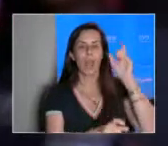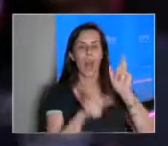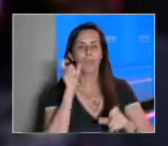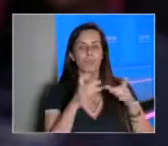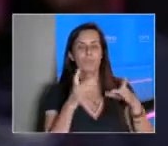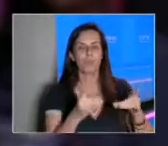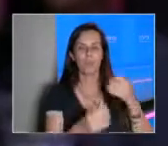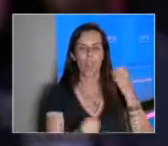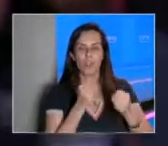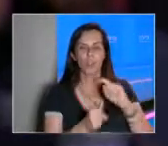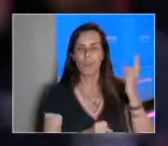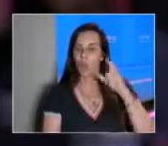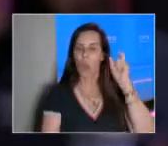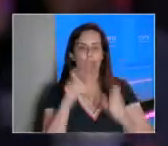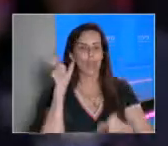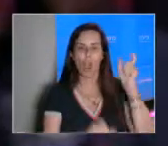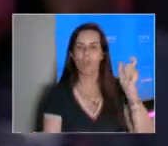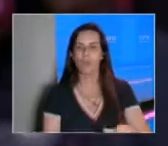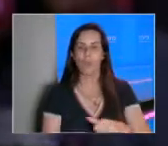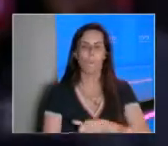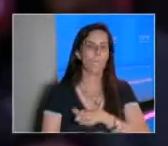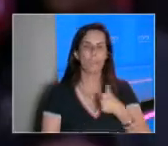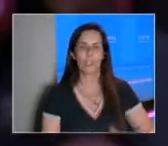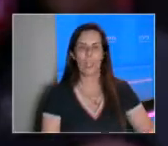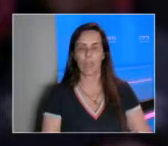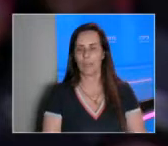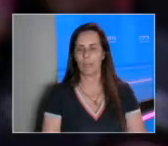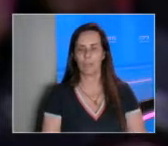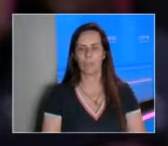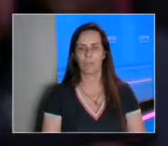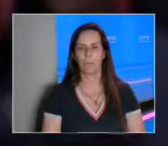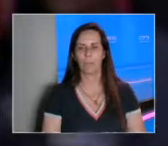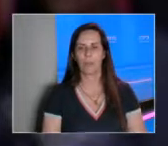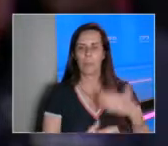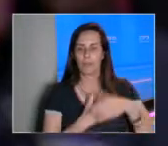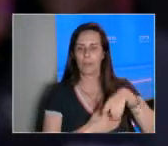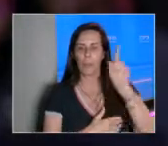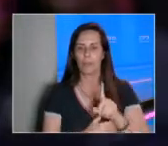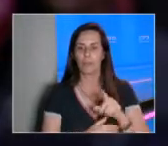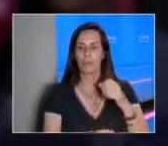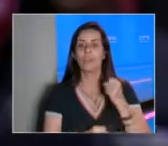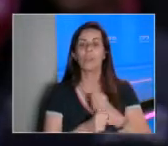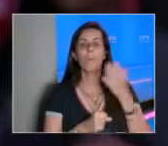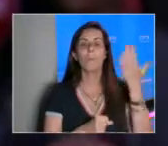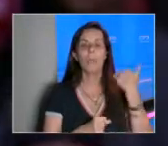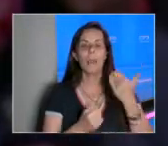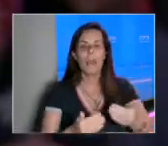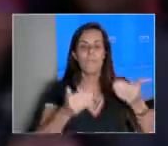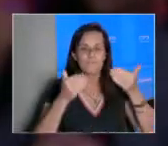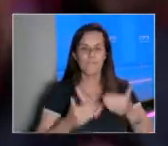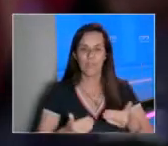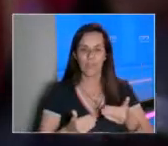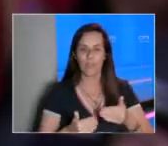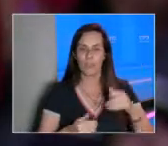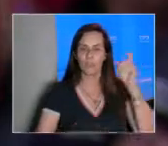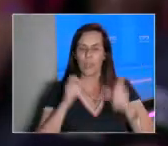very heavily infected, but all people from China in late January, which is months